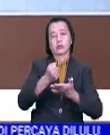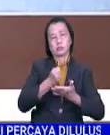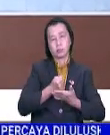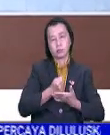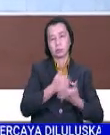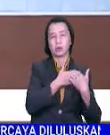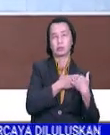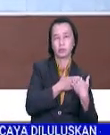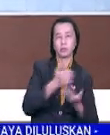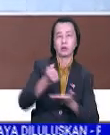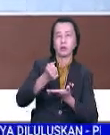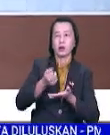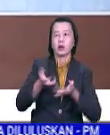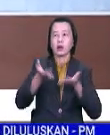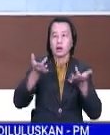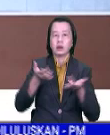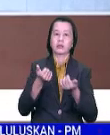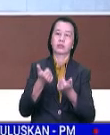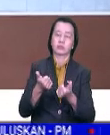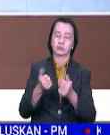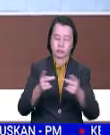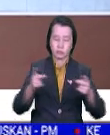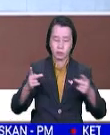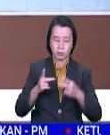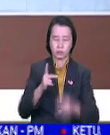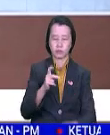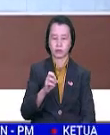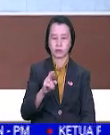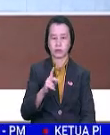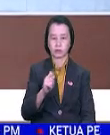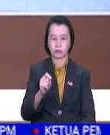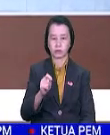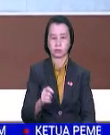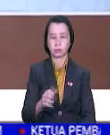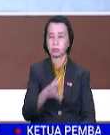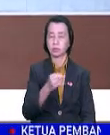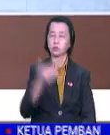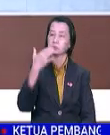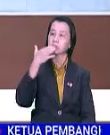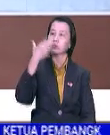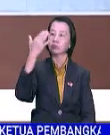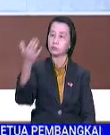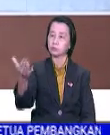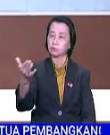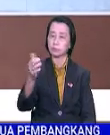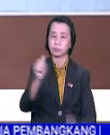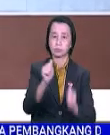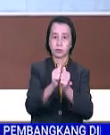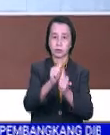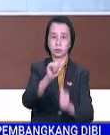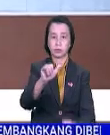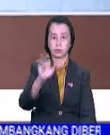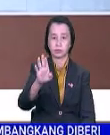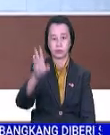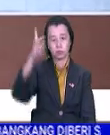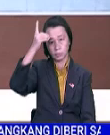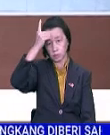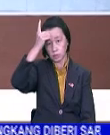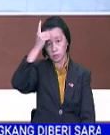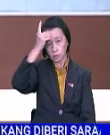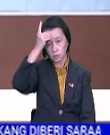beban doa Death ikhlasan kami oranglah dan terimakasih juga dengan wifi jatuh